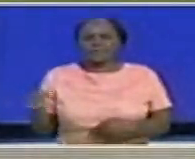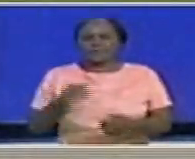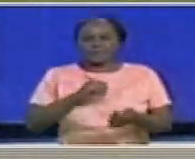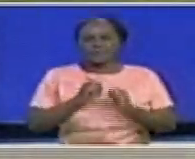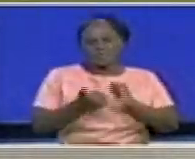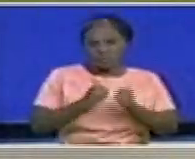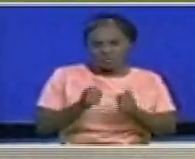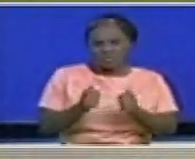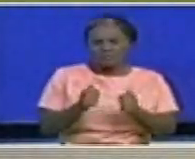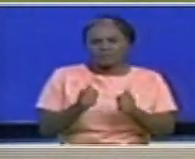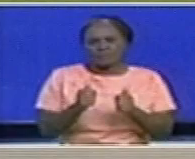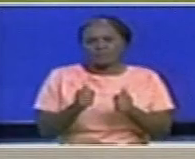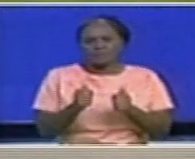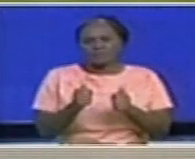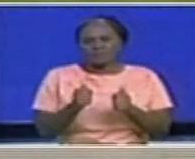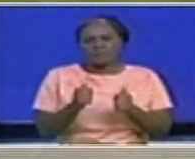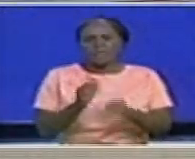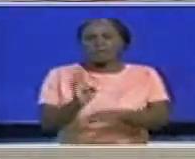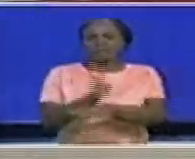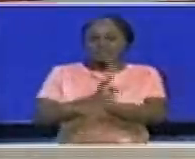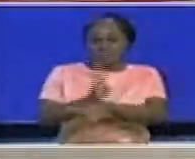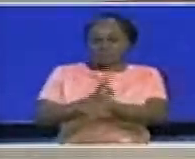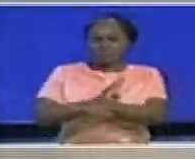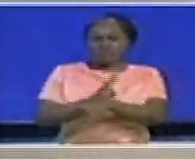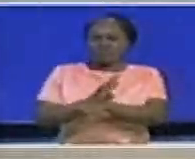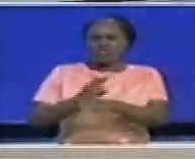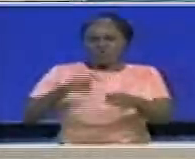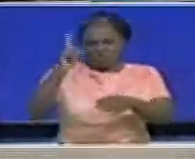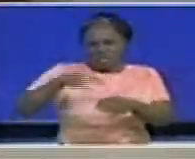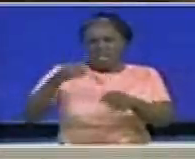Na michezoni, Burundi ipa Somalia funzo la mchezo wa soka.